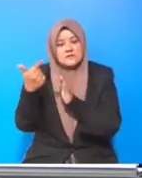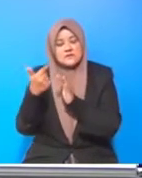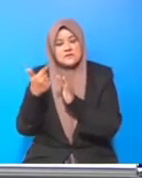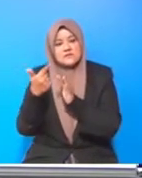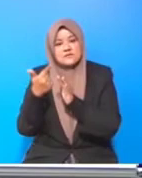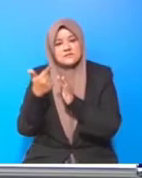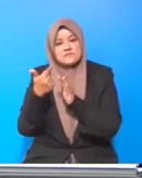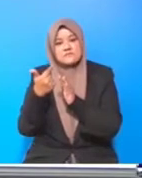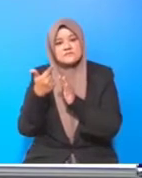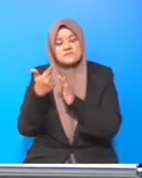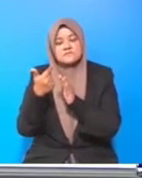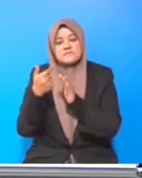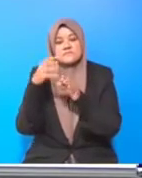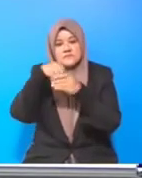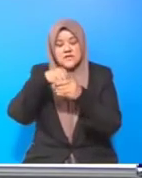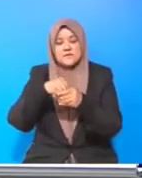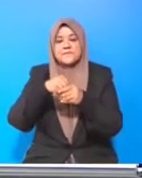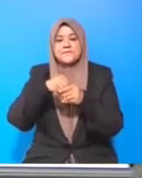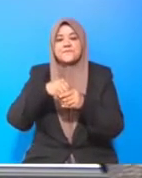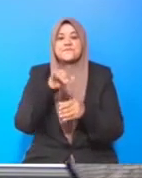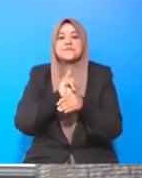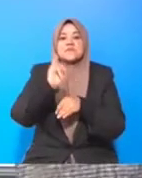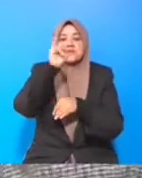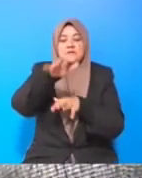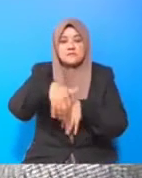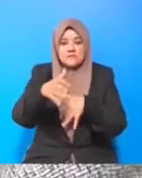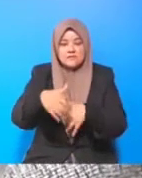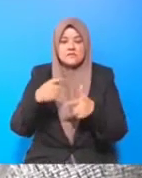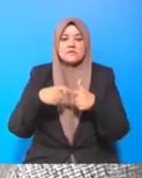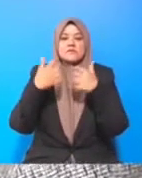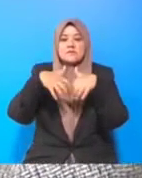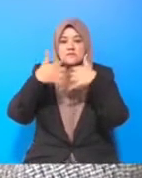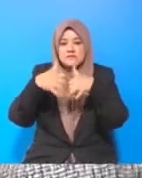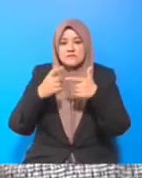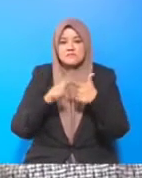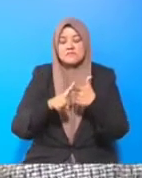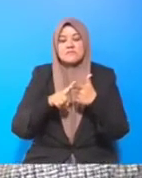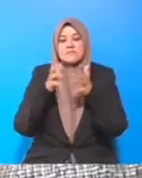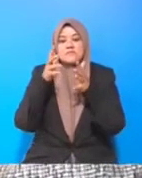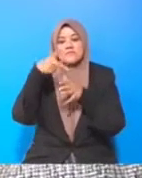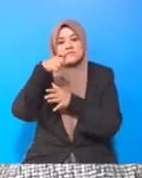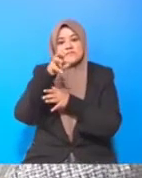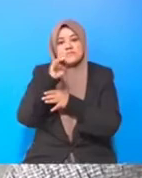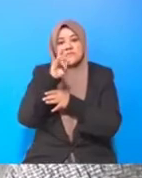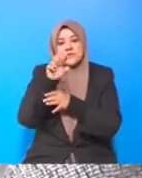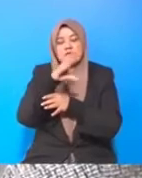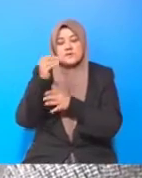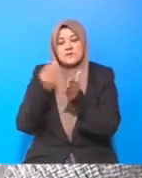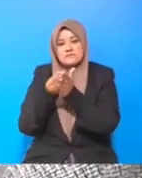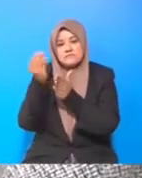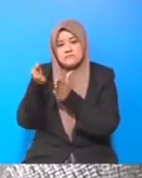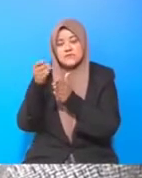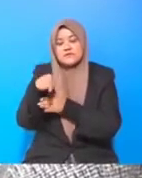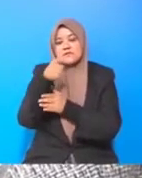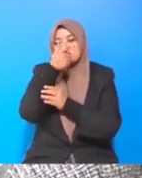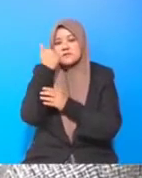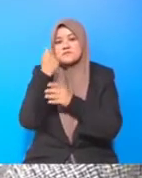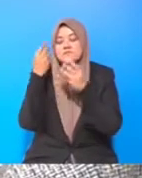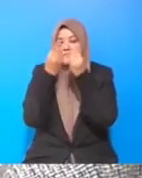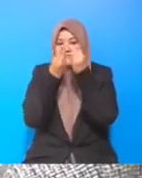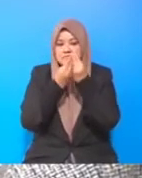disepanjang rantaian industri seperti penghilang pemborong dan juga Project memandangkan